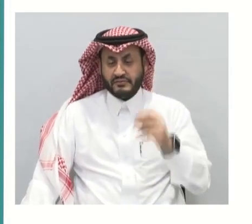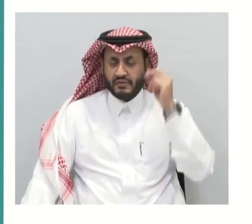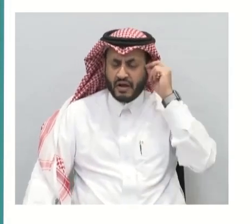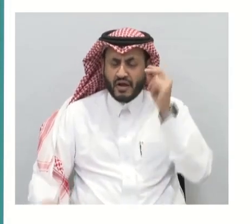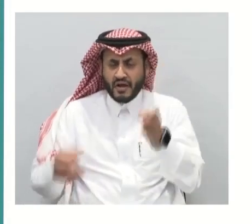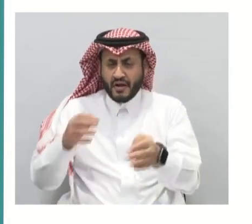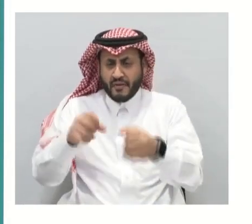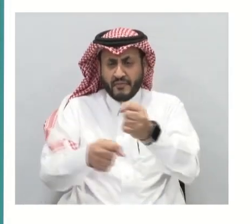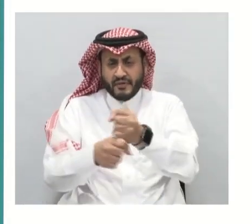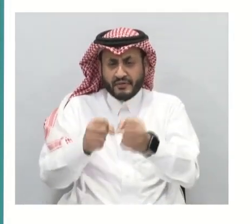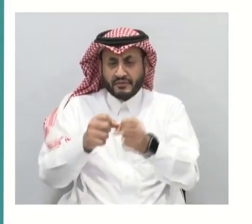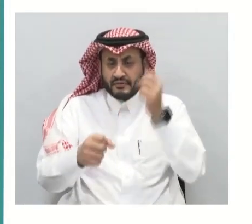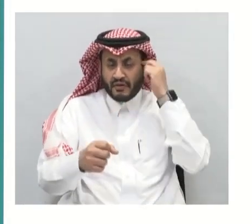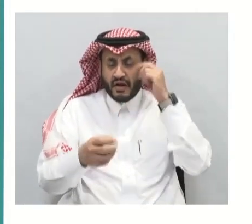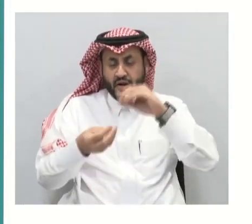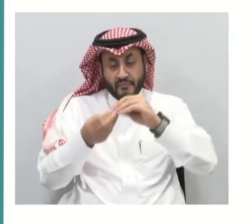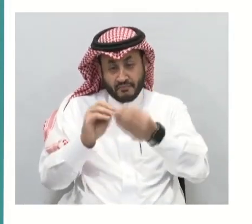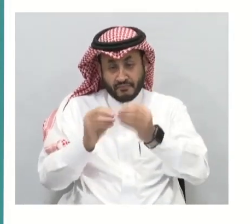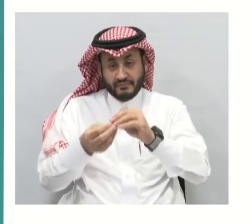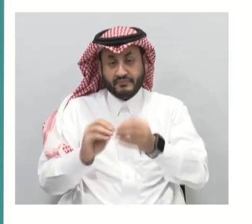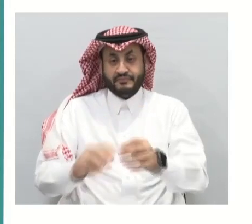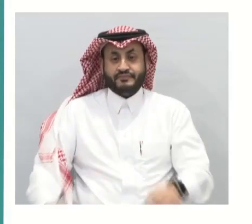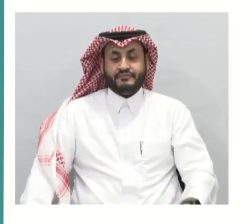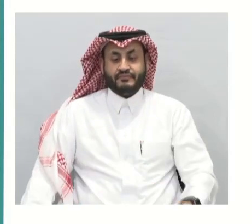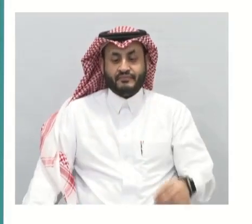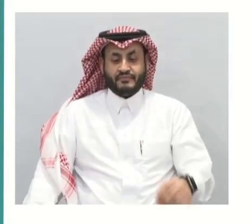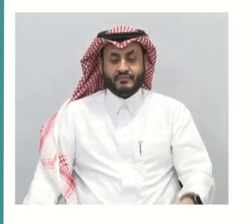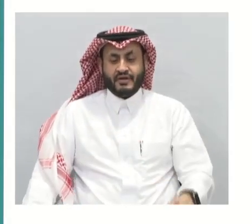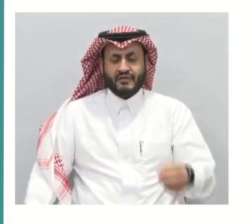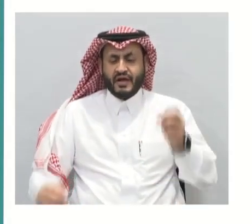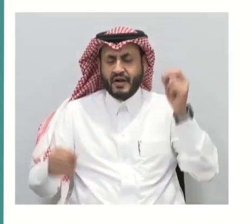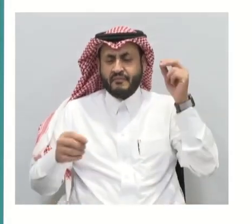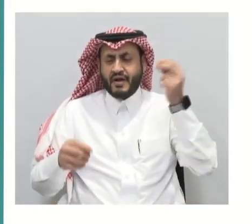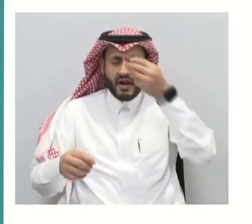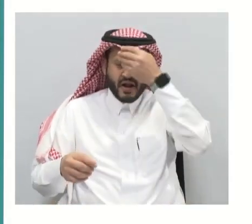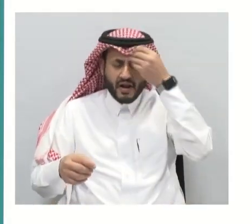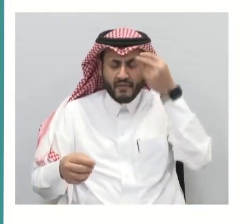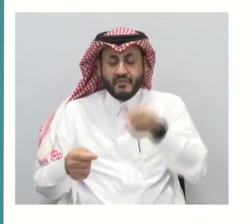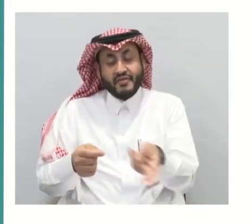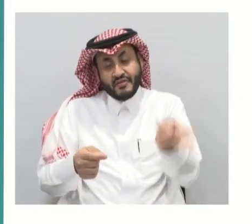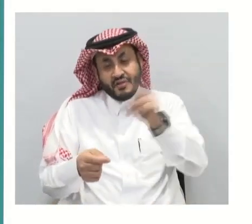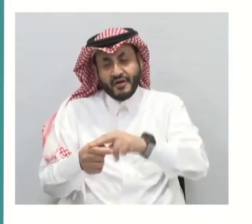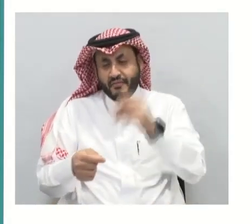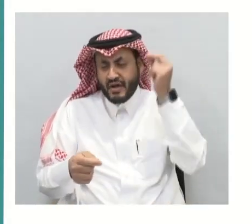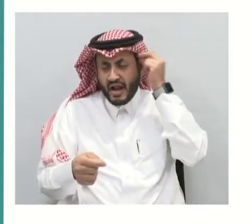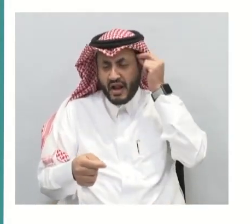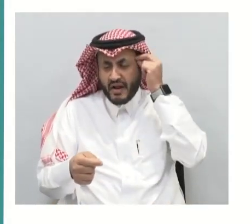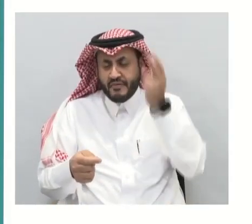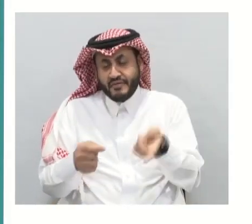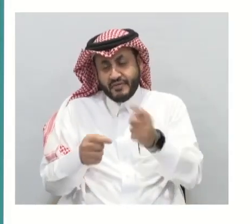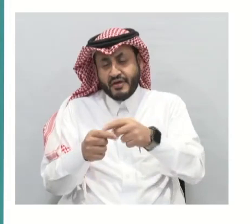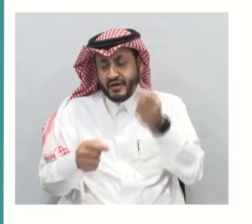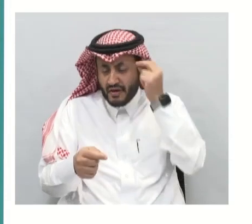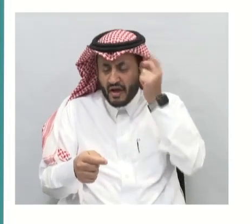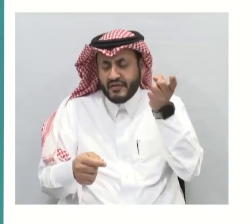هذا السيال يرسل الى الدماغ فيترجمها وبالتالي ستخزن وتذكرونها في الحالات